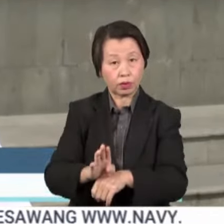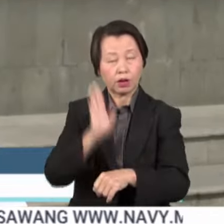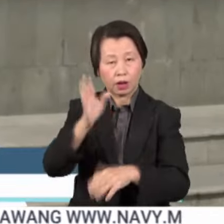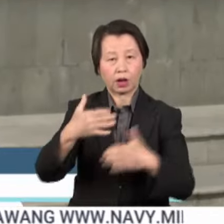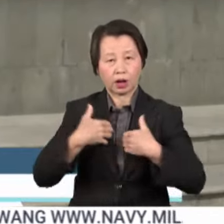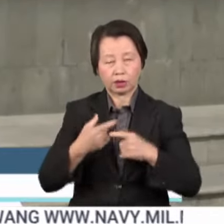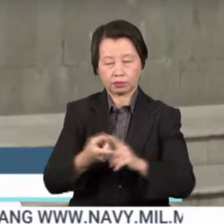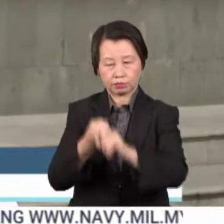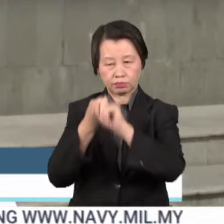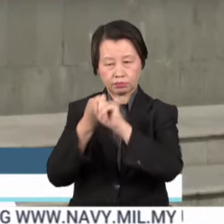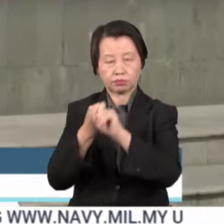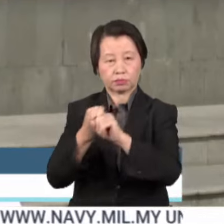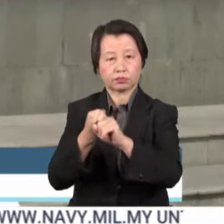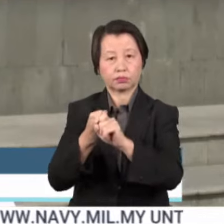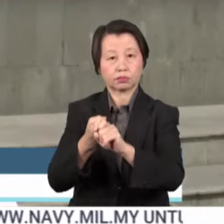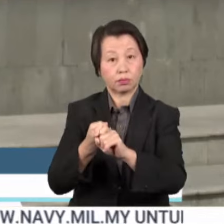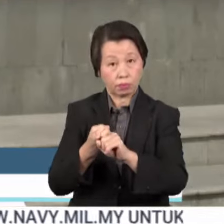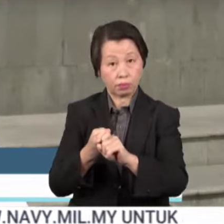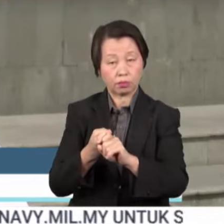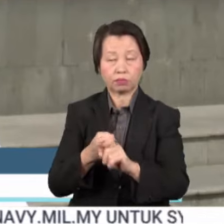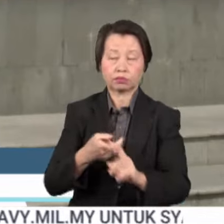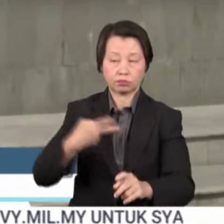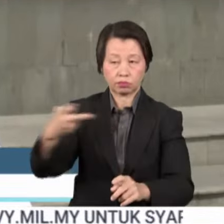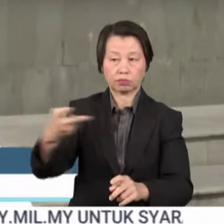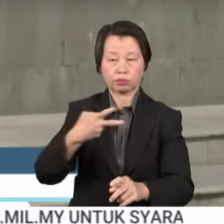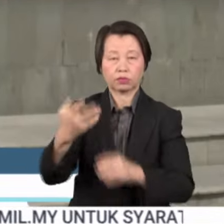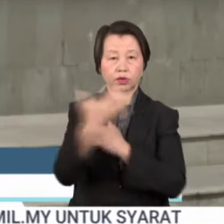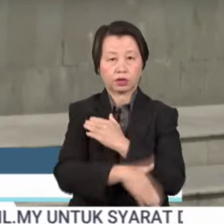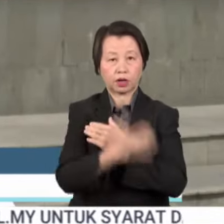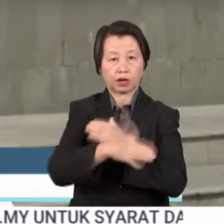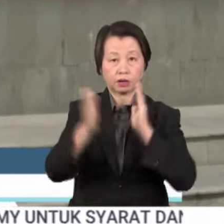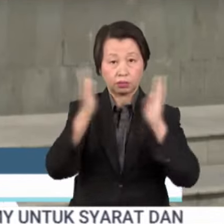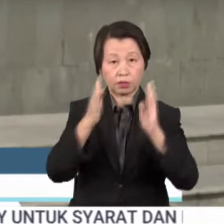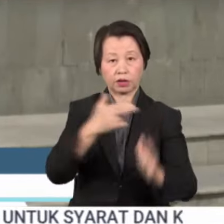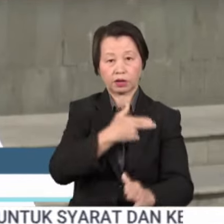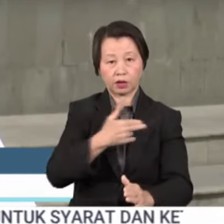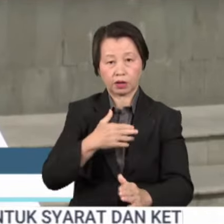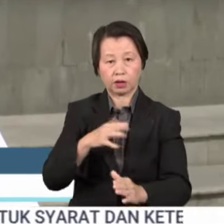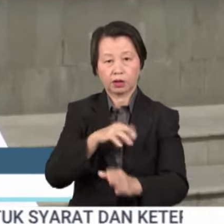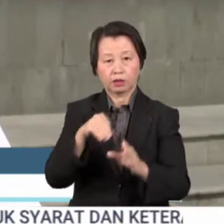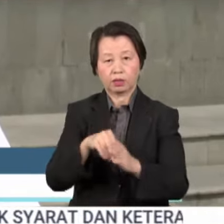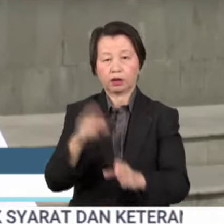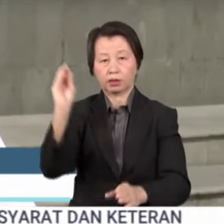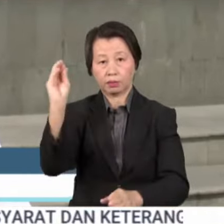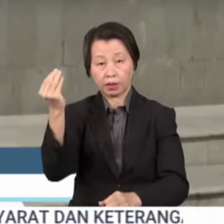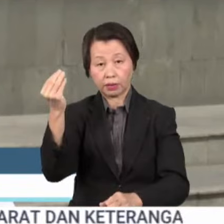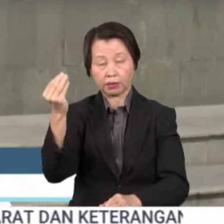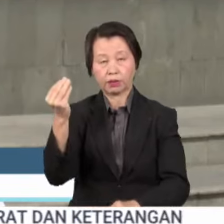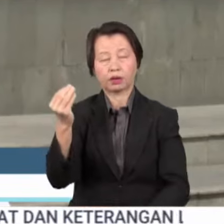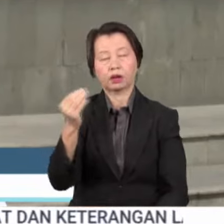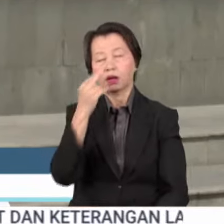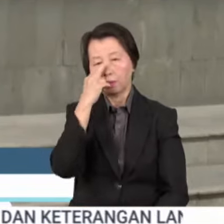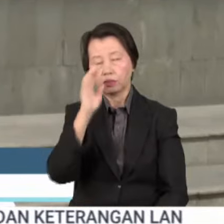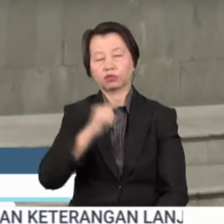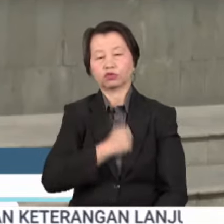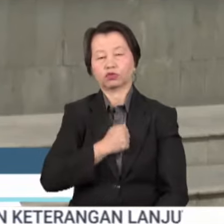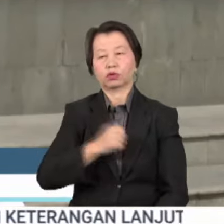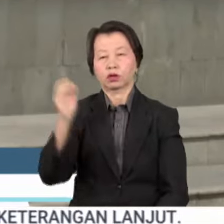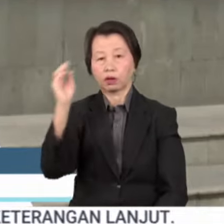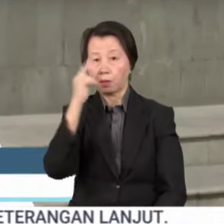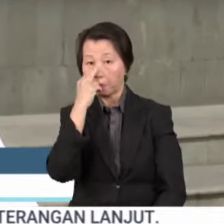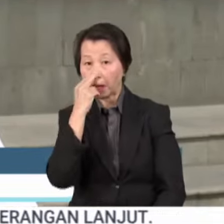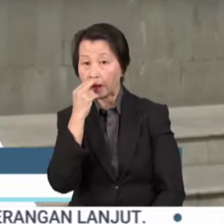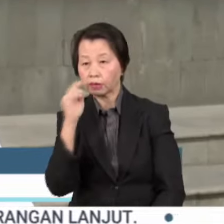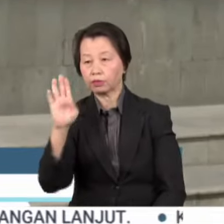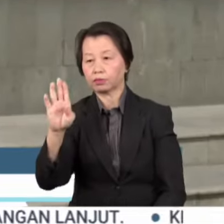dapat mengeratkan lagi ya di antara dua negara termasuk juga Bandung dan Selangor. Saya berharap dengan usaha Kerajaan